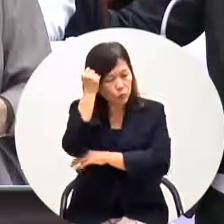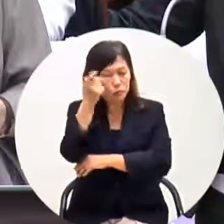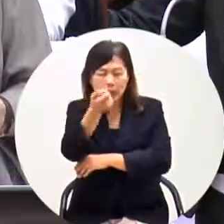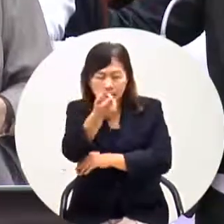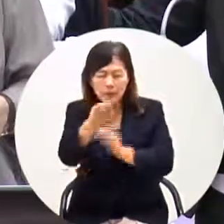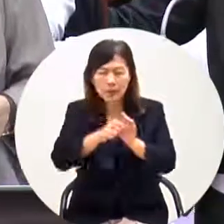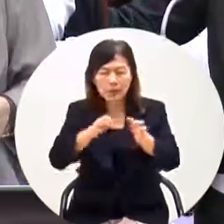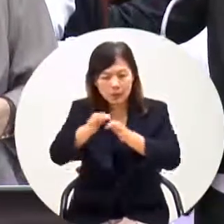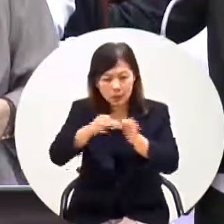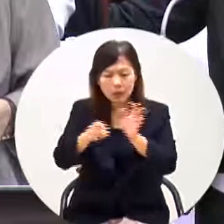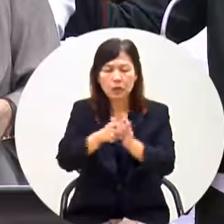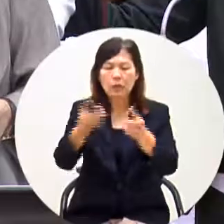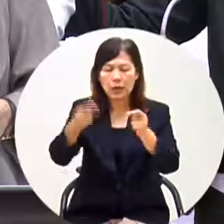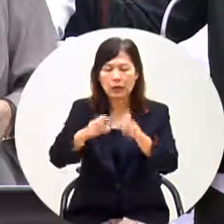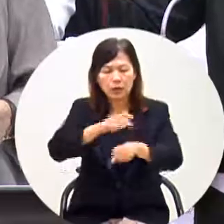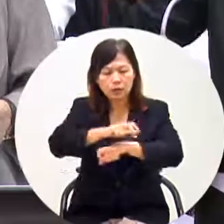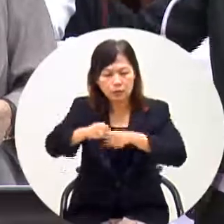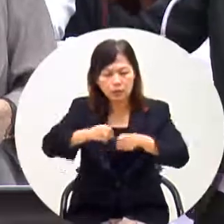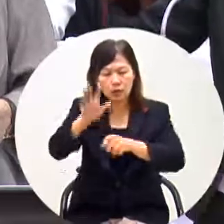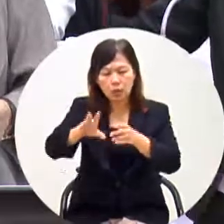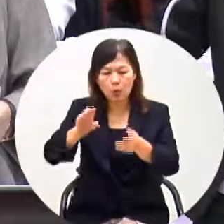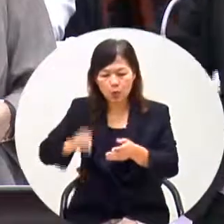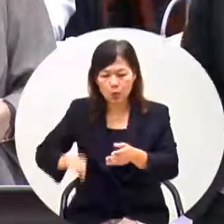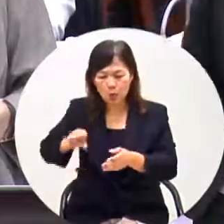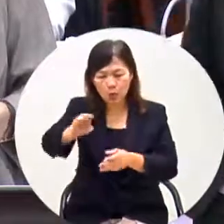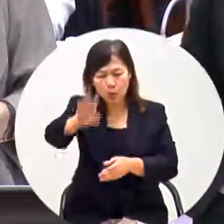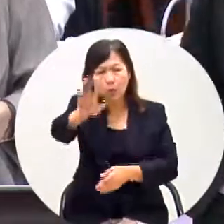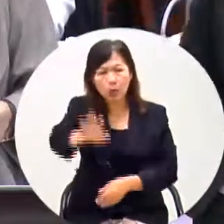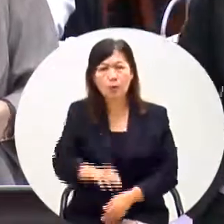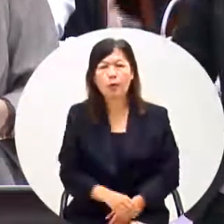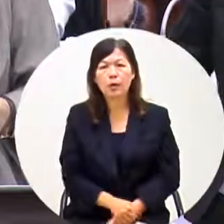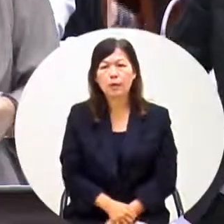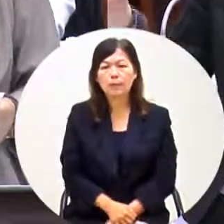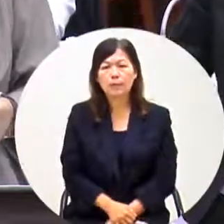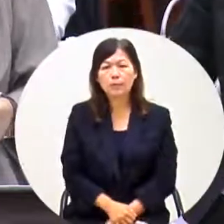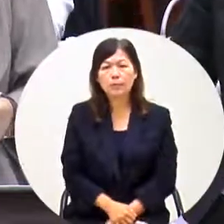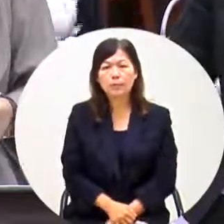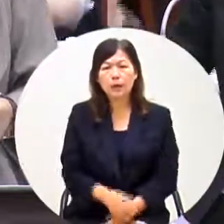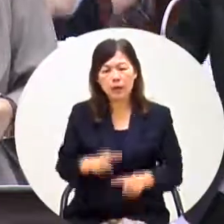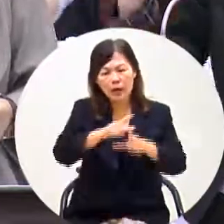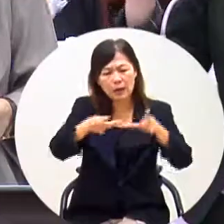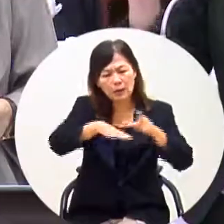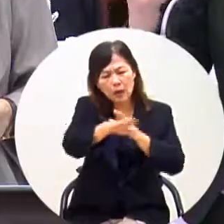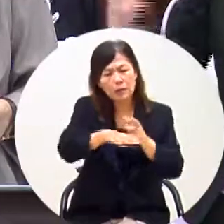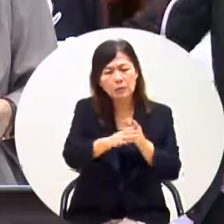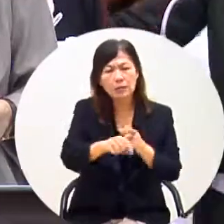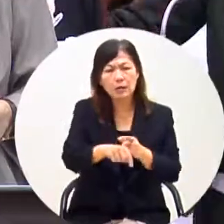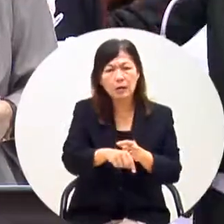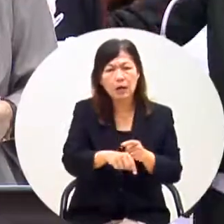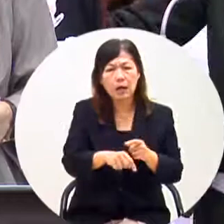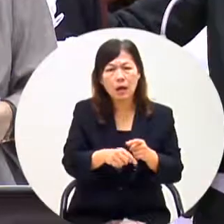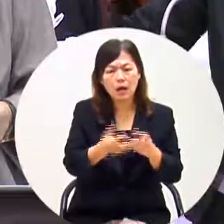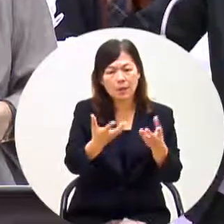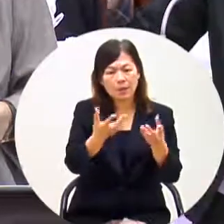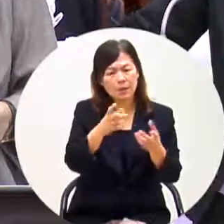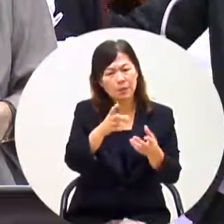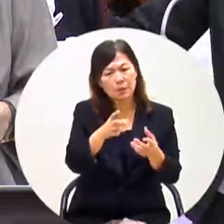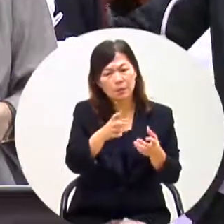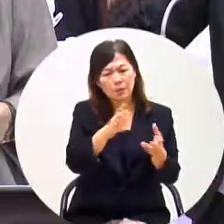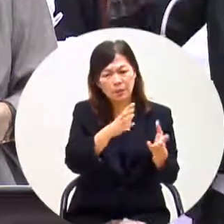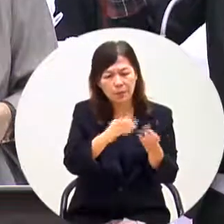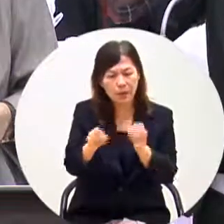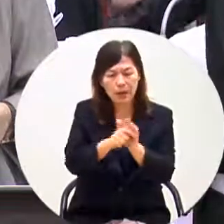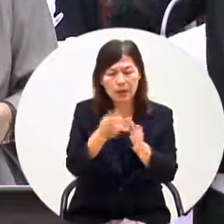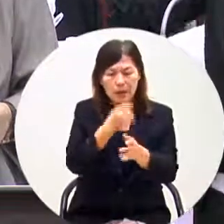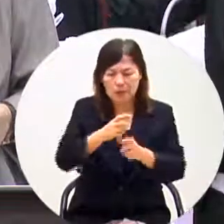位啊，也是规划停车位啊。那为什么大社没有办法有这样的一个魄力去执行？我